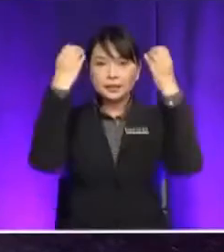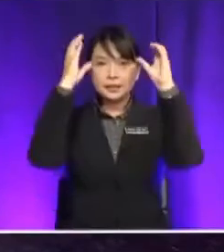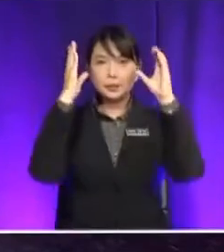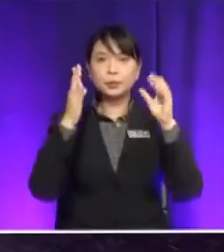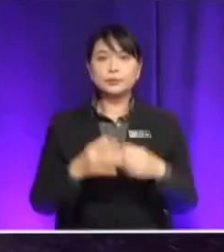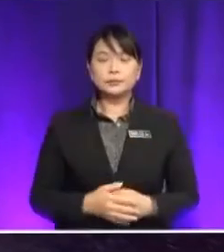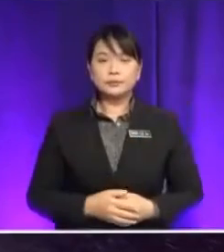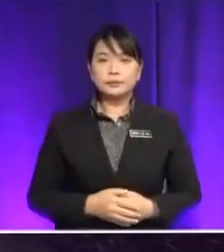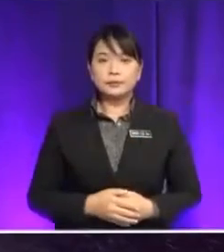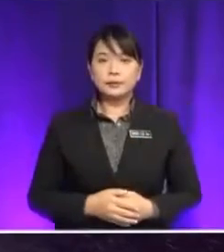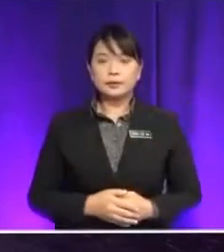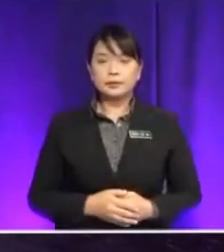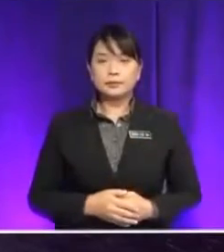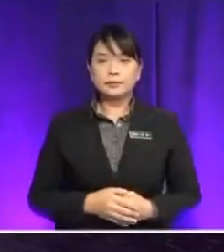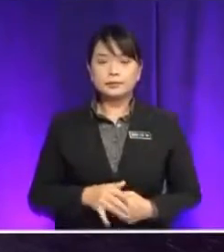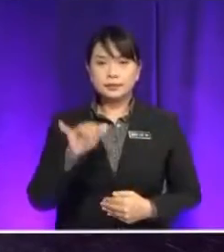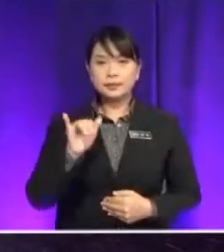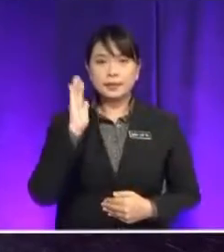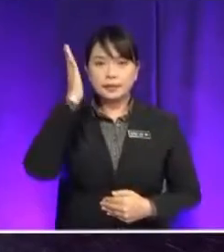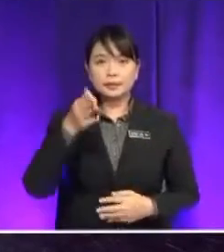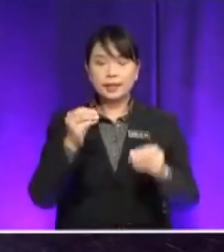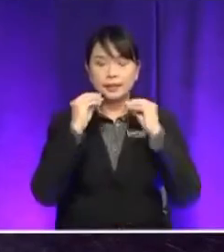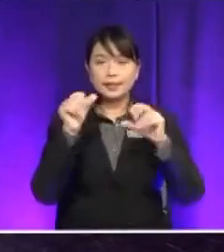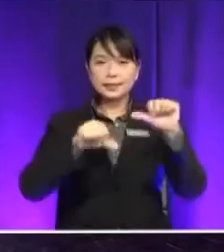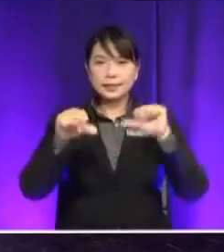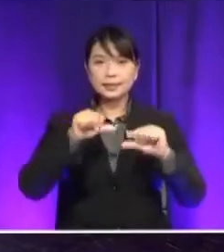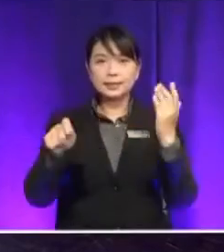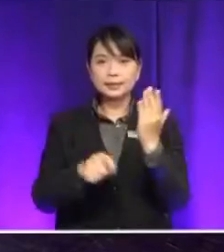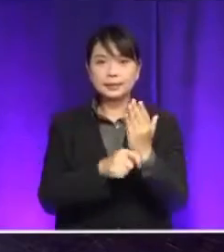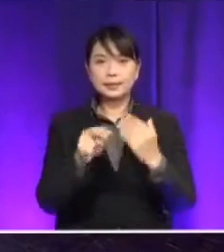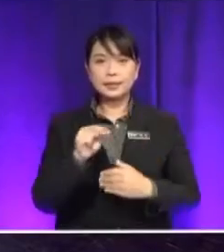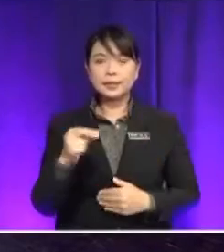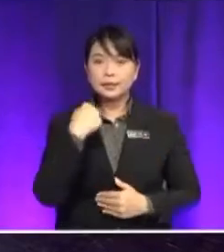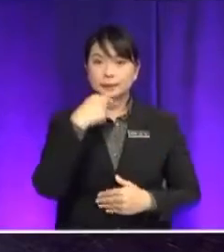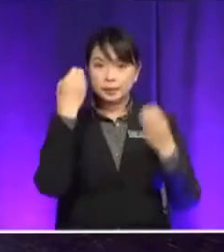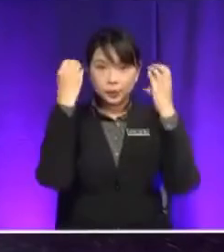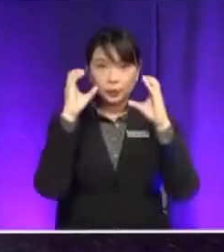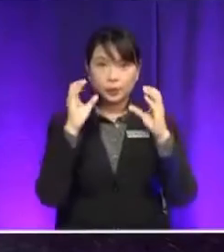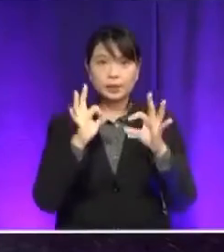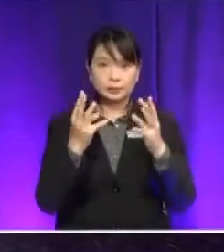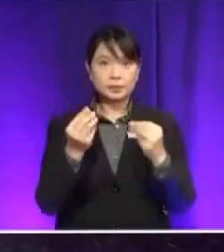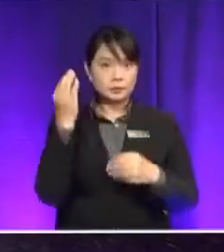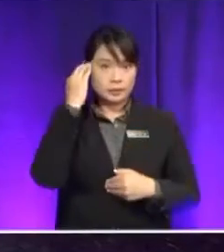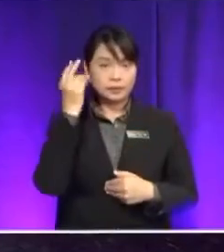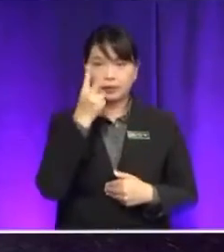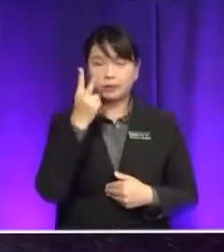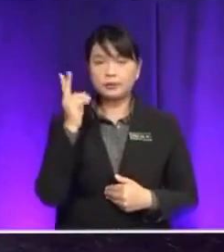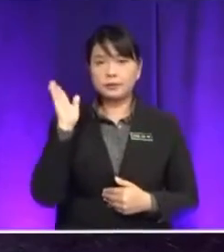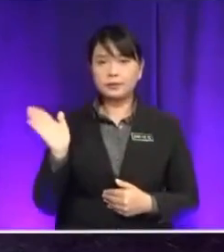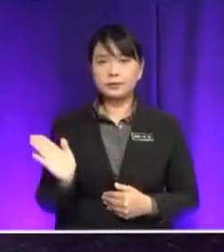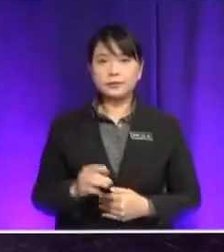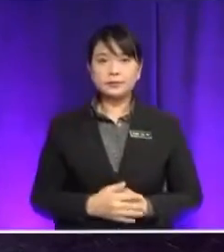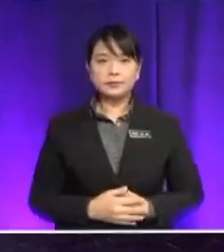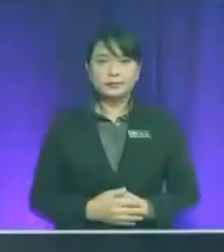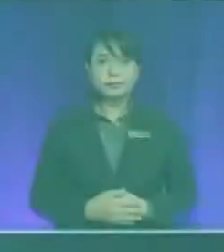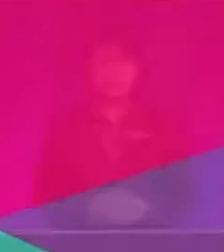tambahan j5 beliaulah yang akan mengajar kita semua tapi siapa cek nih kalau tahu jogjaprov Agro hari